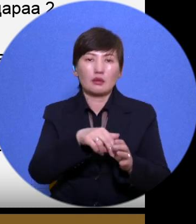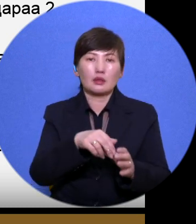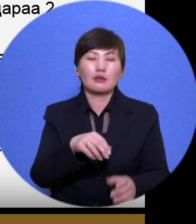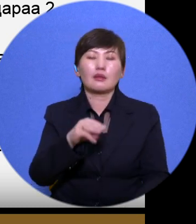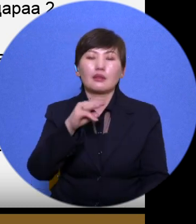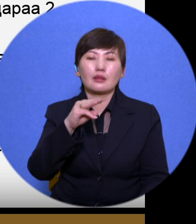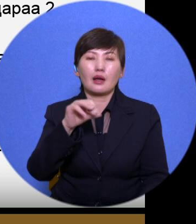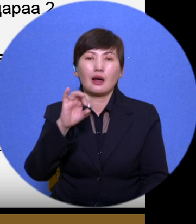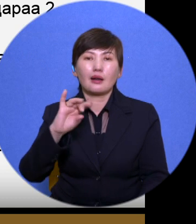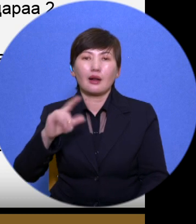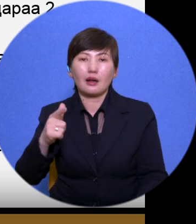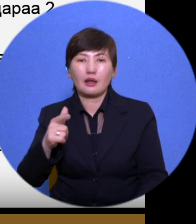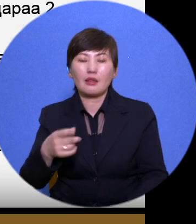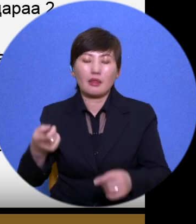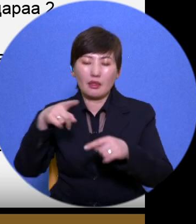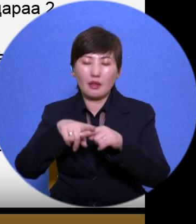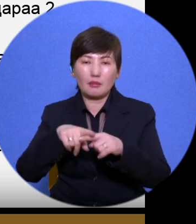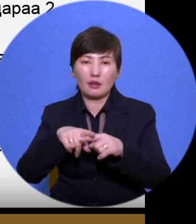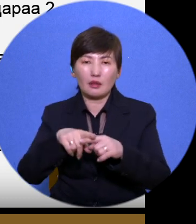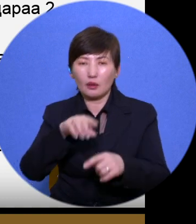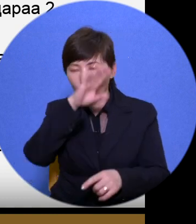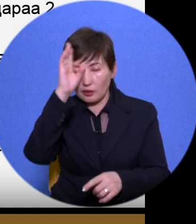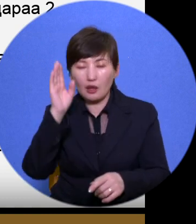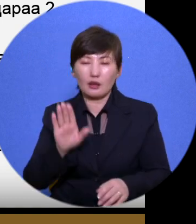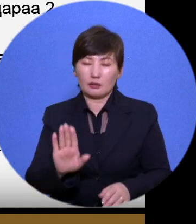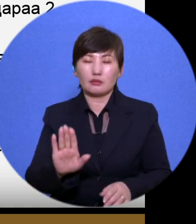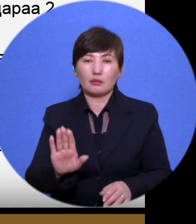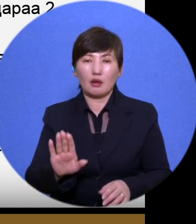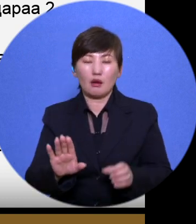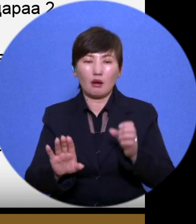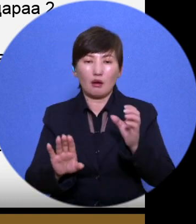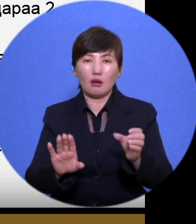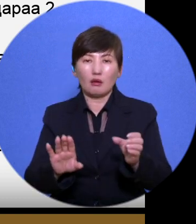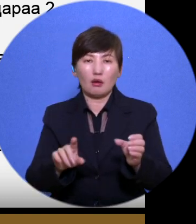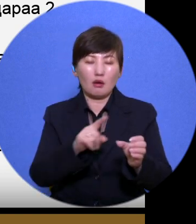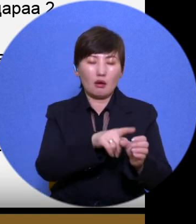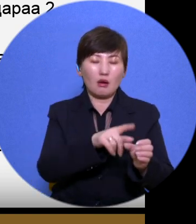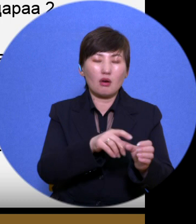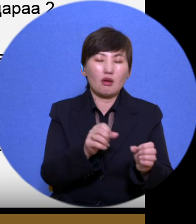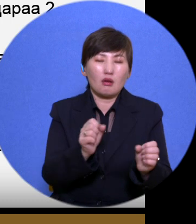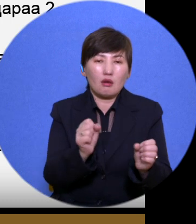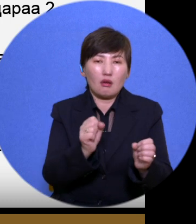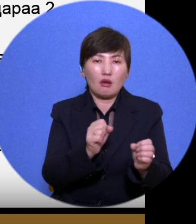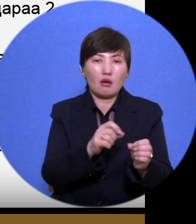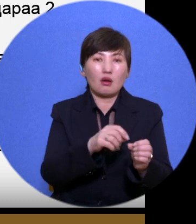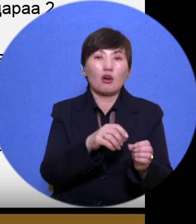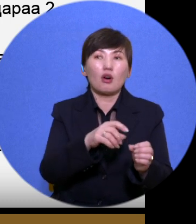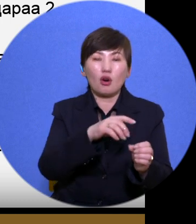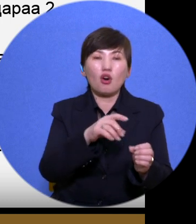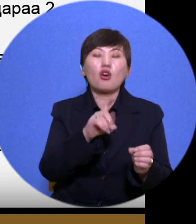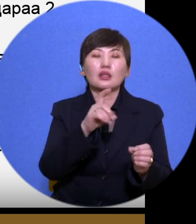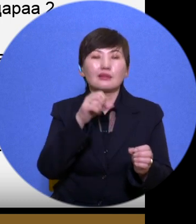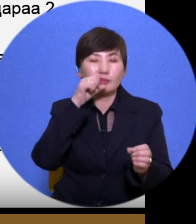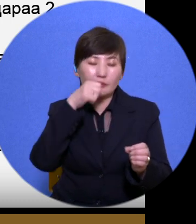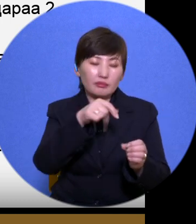тарагнаасаа нэмж өгөөд дулаан газар байлгасан. Хоёр дахь шилээ аягтай сүүгээ хөрөгчөнд хөрөнгө тарагнаасаа нэмж хийж самарч хутгаж